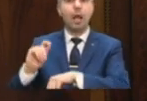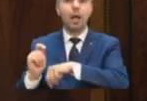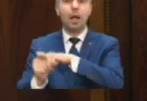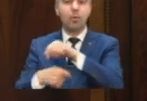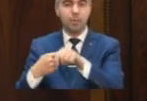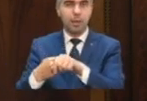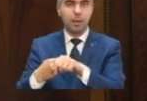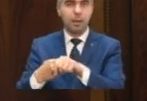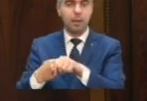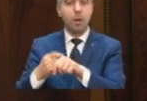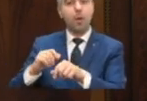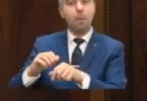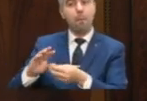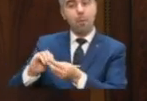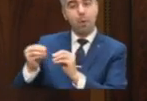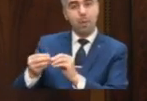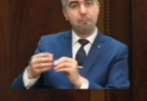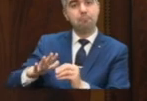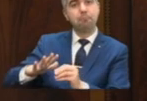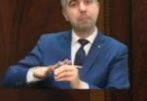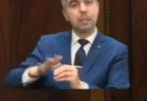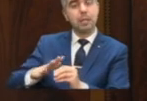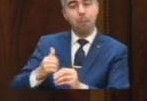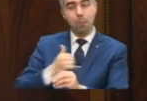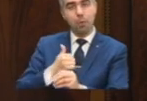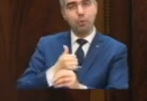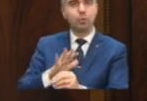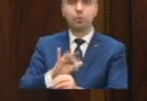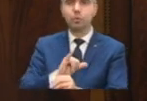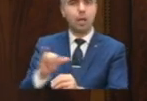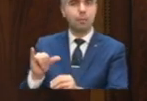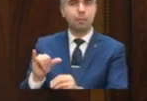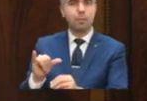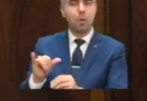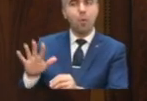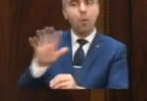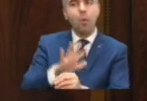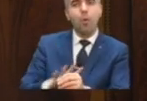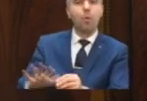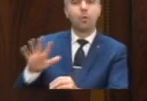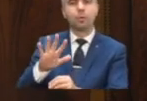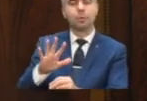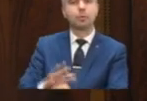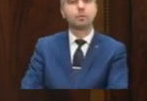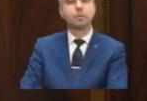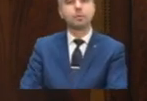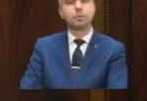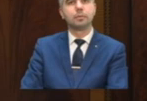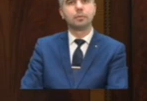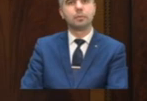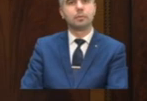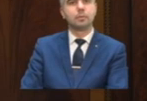كان مشكل في المدينه راه هو ماشي مشكل ديال المدينه بوحدها، راه مشكل ديال المجال ككل. ومن خلال طبيعة